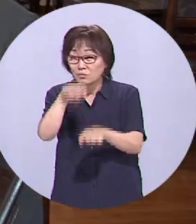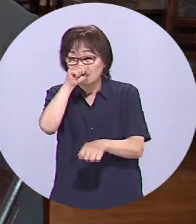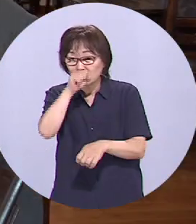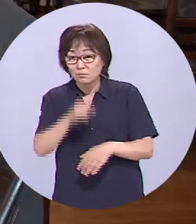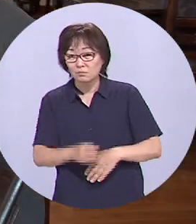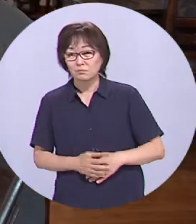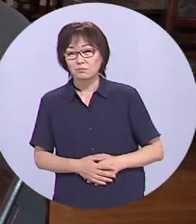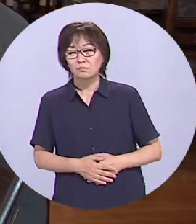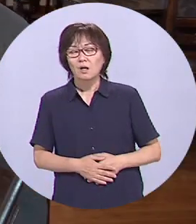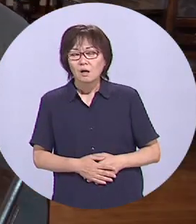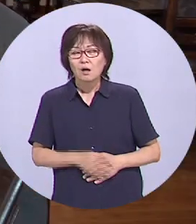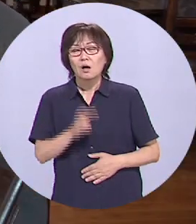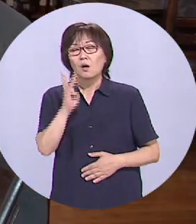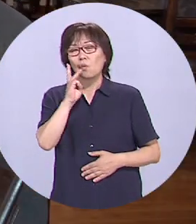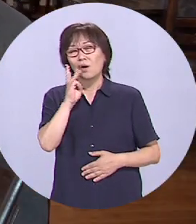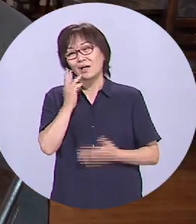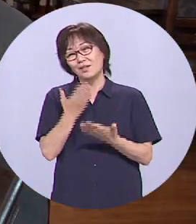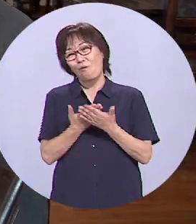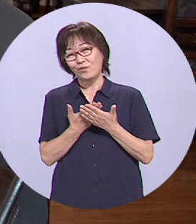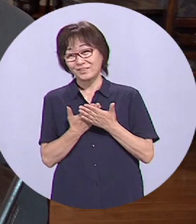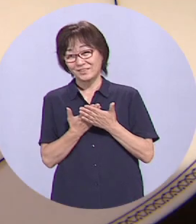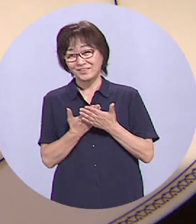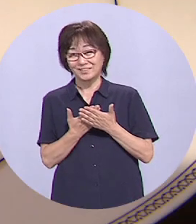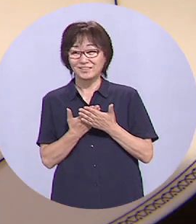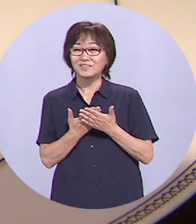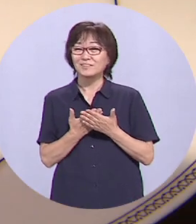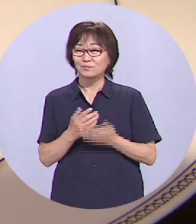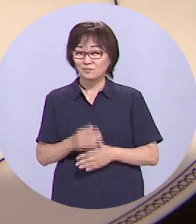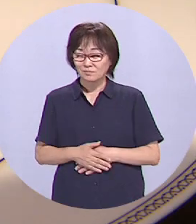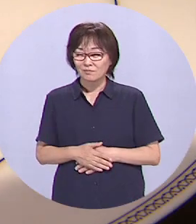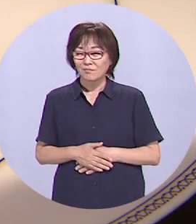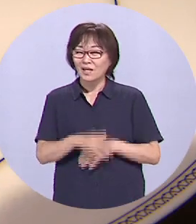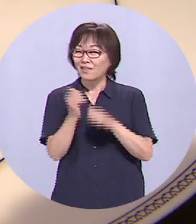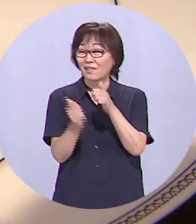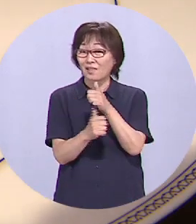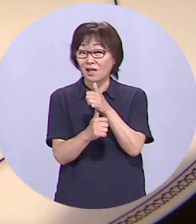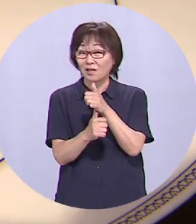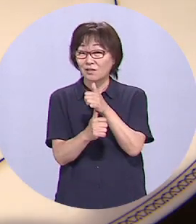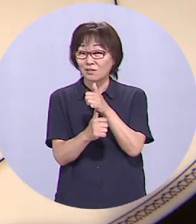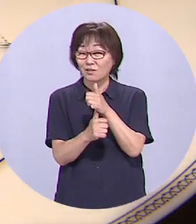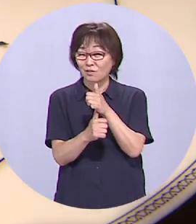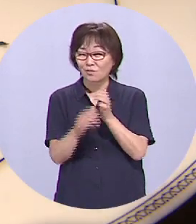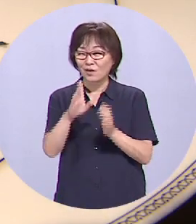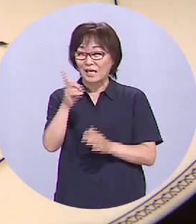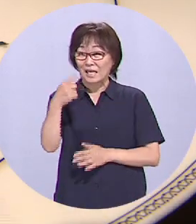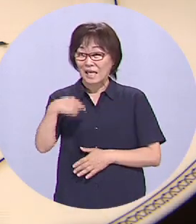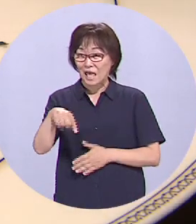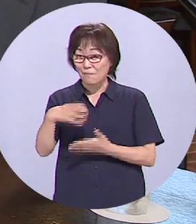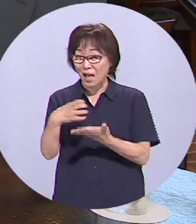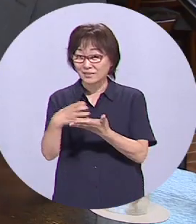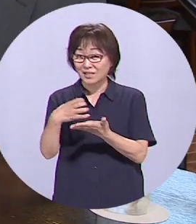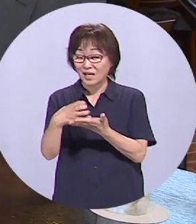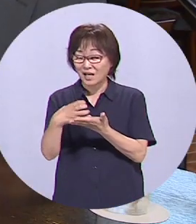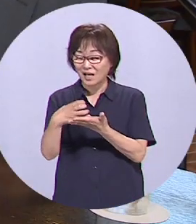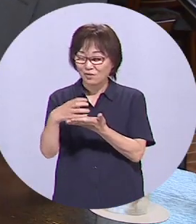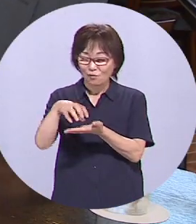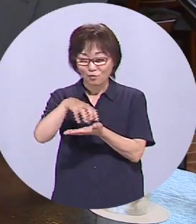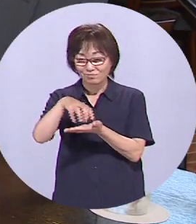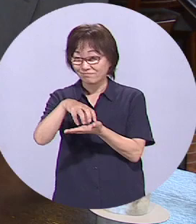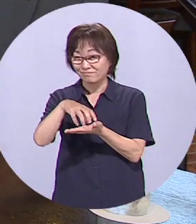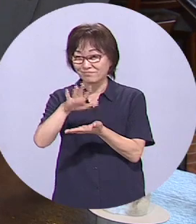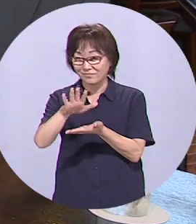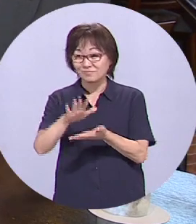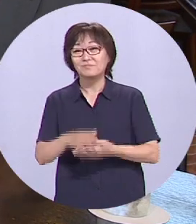。これワインが飲みたくなりますね。 ではデザートは、玄米茶を使ったブランマンジェでございます。